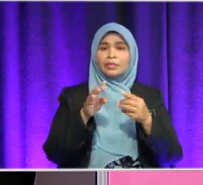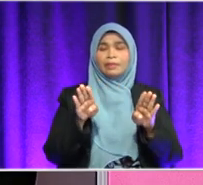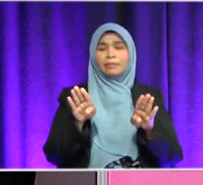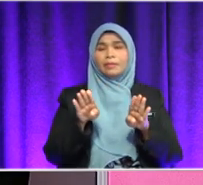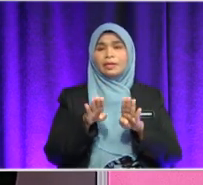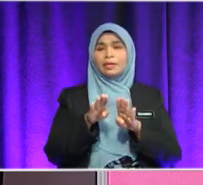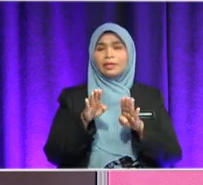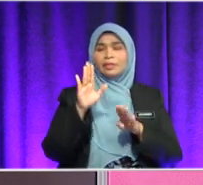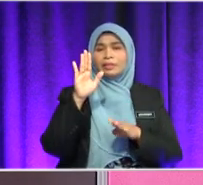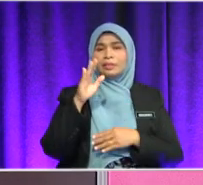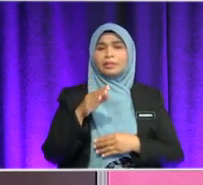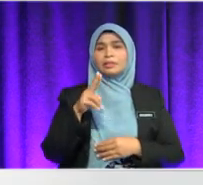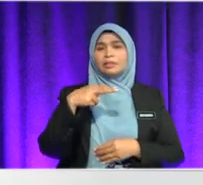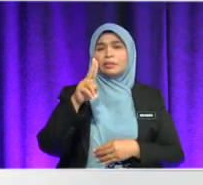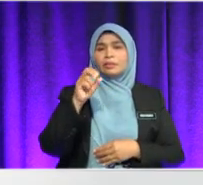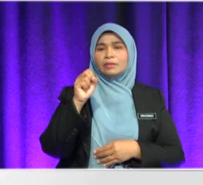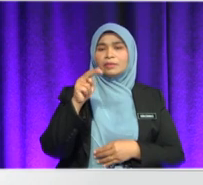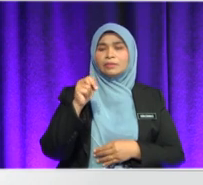Husna sebagaimana